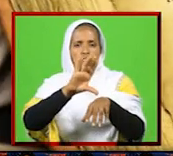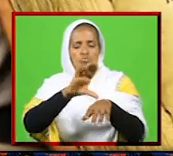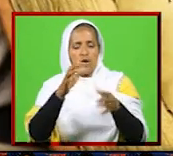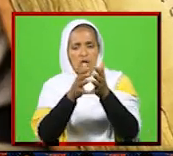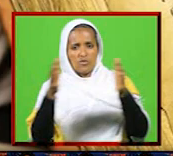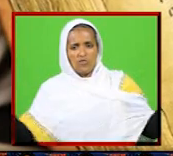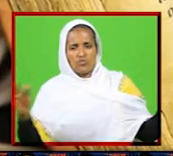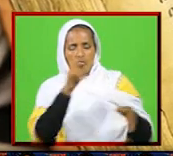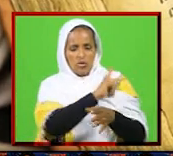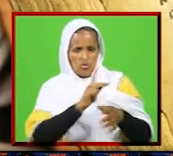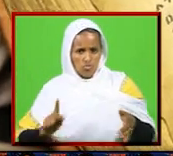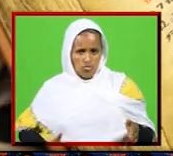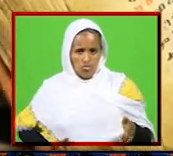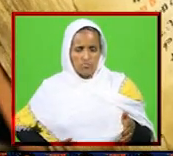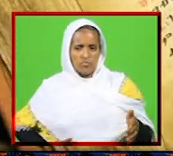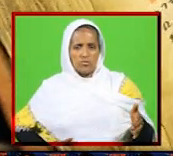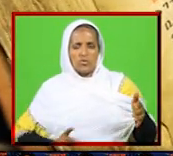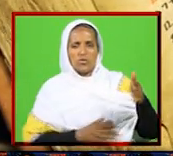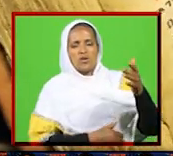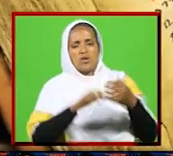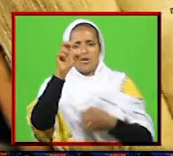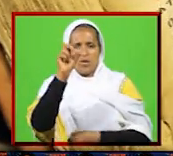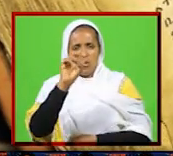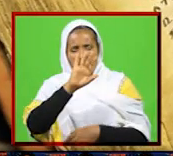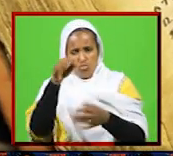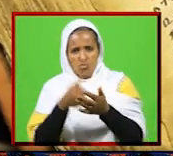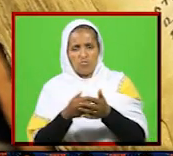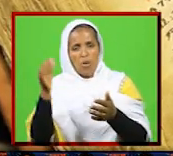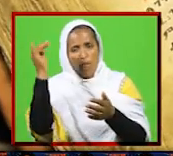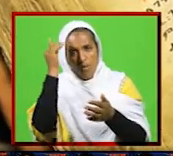እንደገና ገዳሙን አስፋፍተው ለንጉሱም